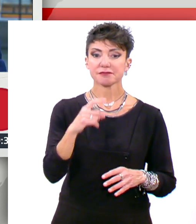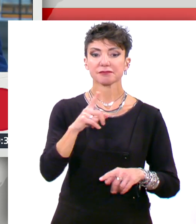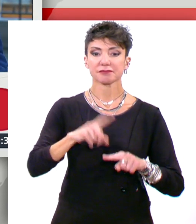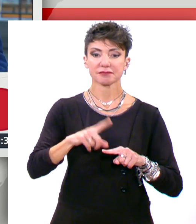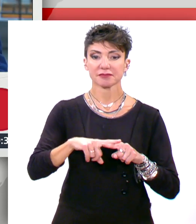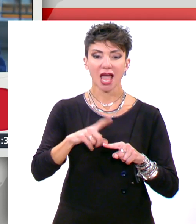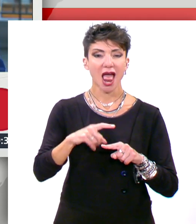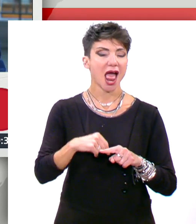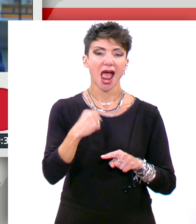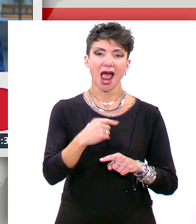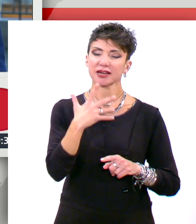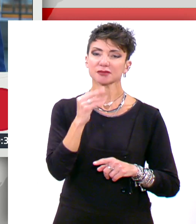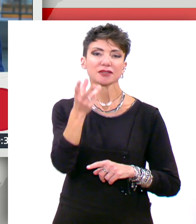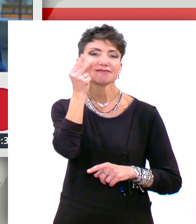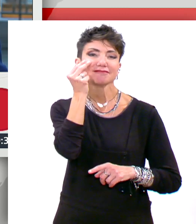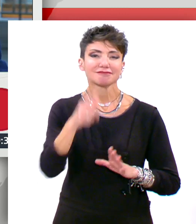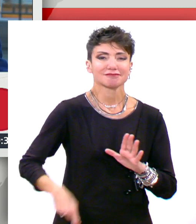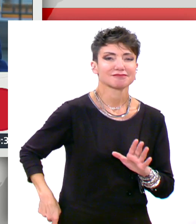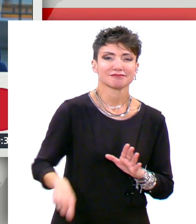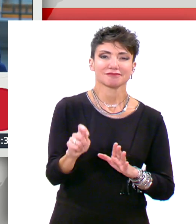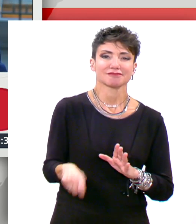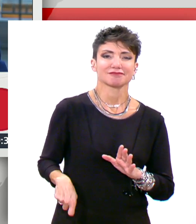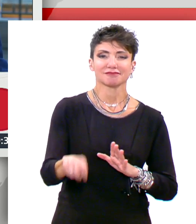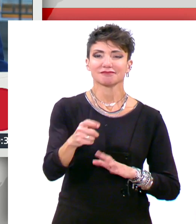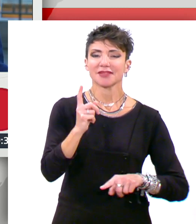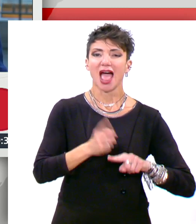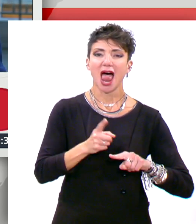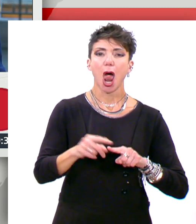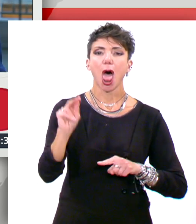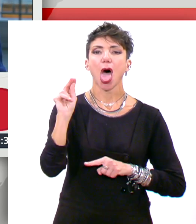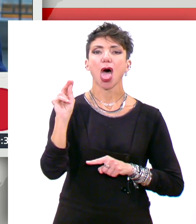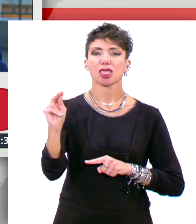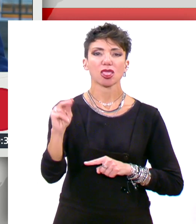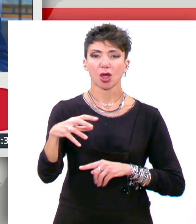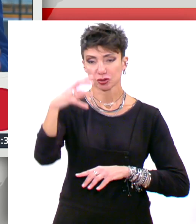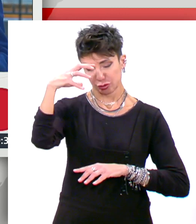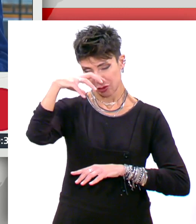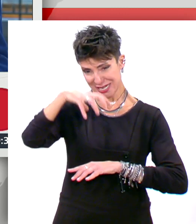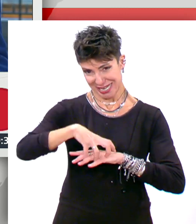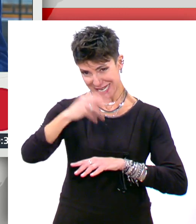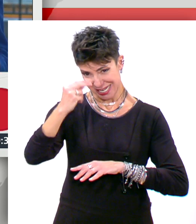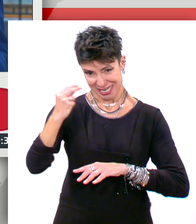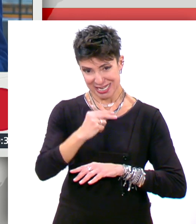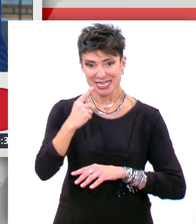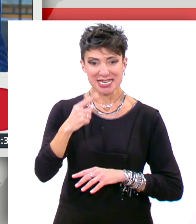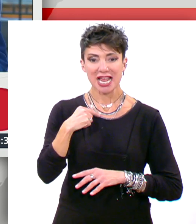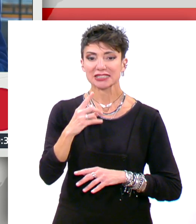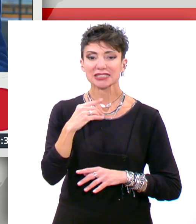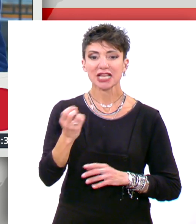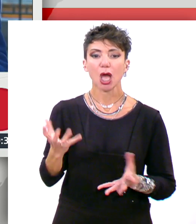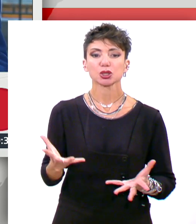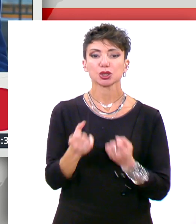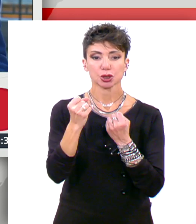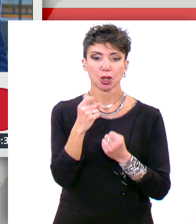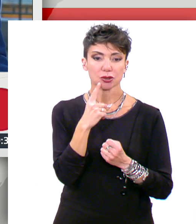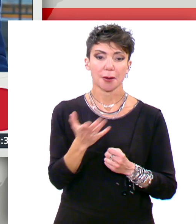παρακολούθησαν τη δοξολογία που τελέστηκε το πρωί στον Ορθόδοξο Ναό της Αναλήψεως του Σωτήρου και στη συνέχεια συμμετείχαν στη γιορτή που